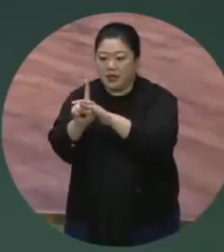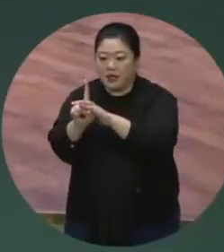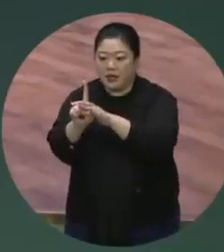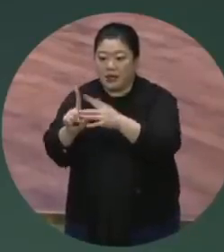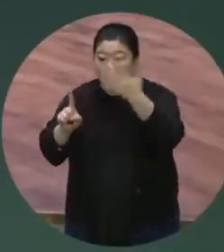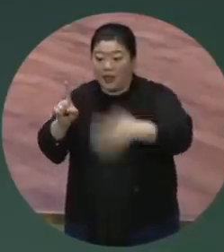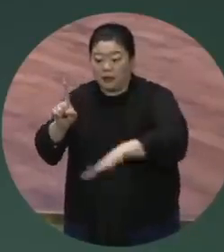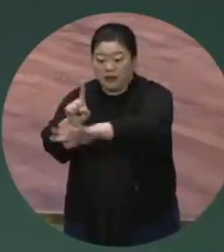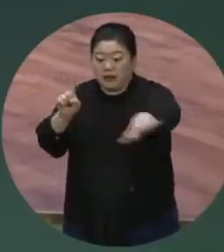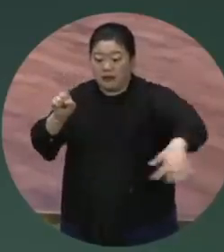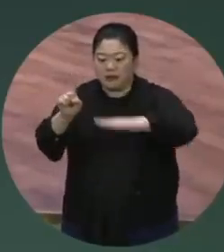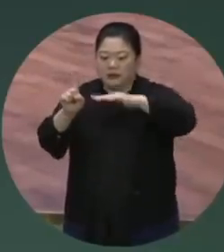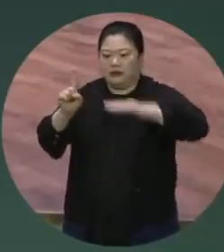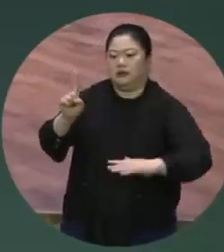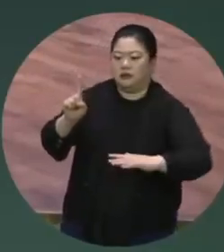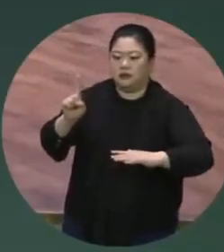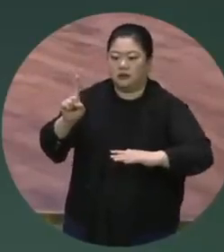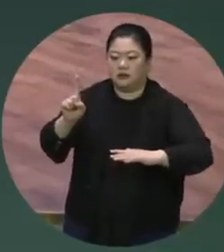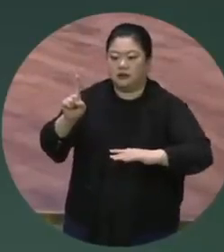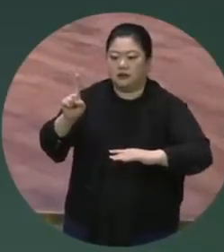부르지 않으면 구원을 못 받게끔